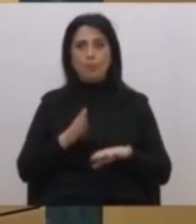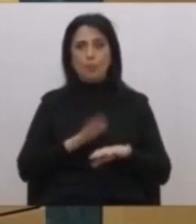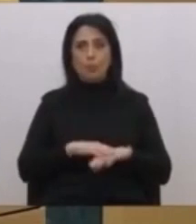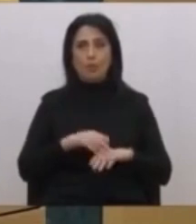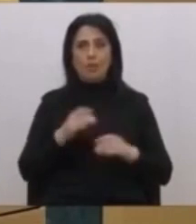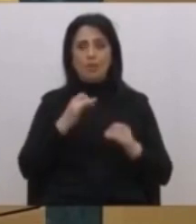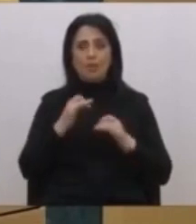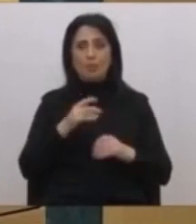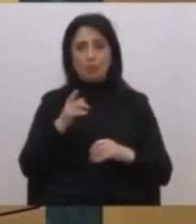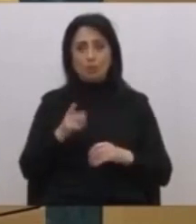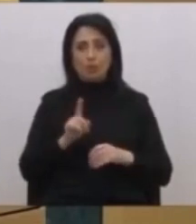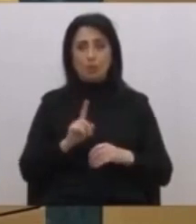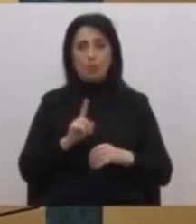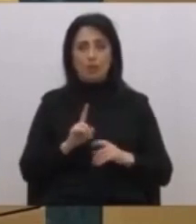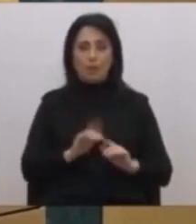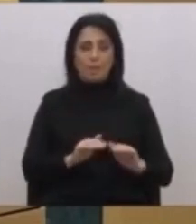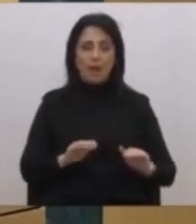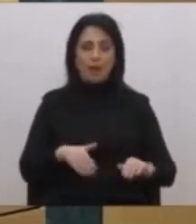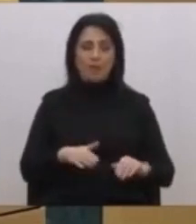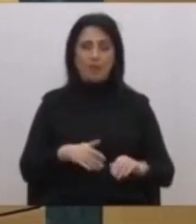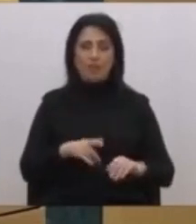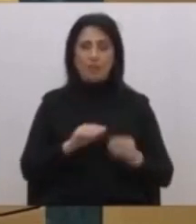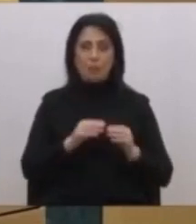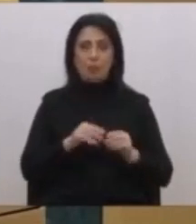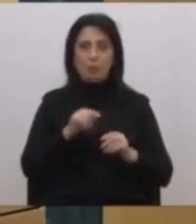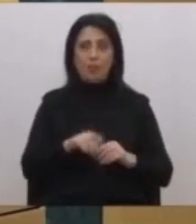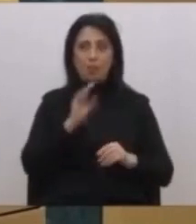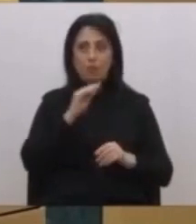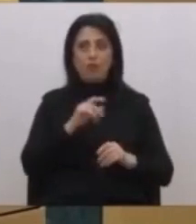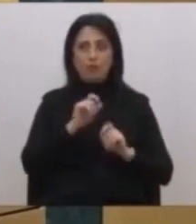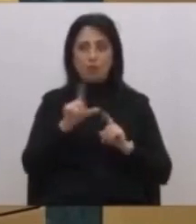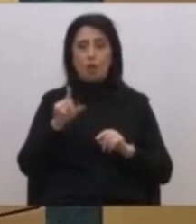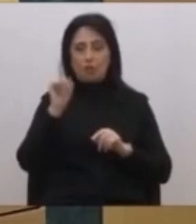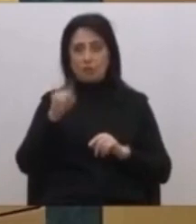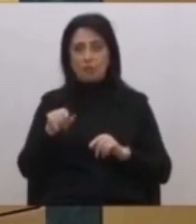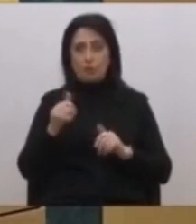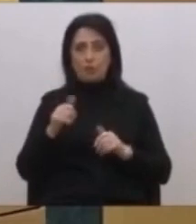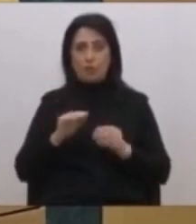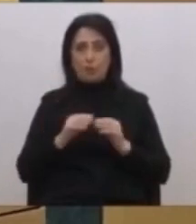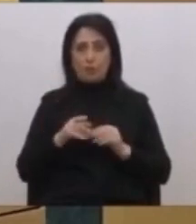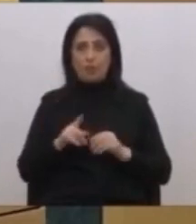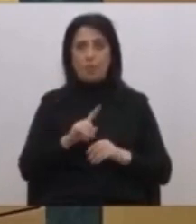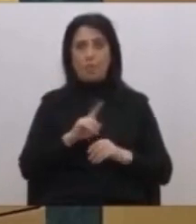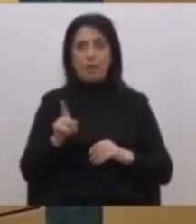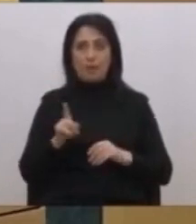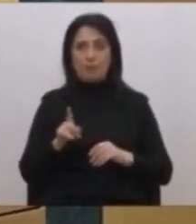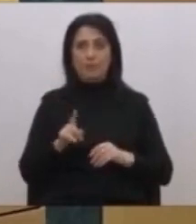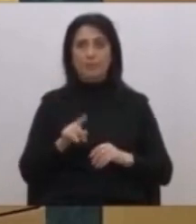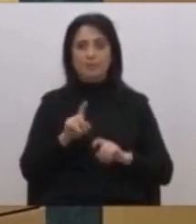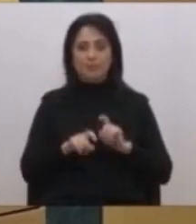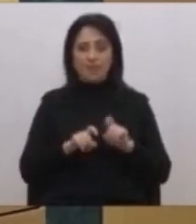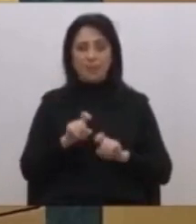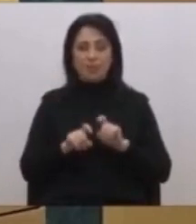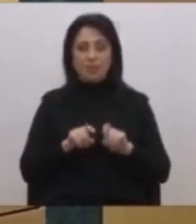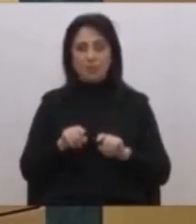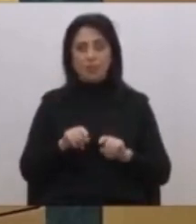ახლა ისაუბრო შენ რომ ბაღებში არ არის გამოწვევები, მაშინ როდესაც სკოლებში იცით როგორი გამოწვევები აქვს. Მაგრამ